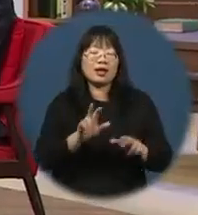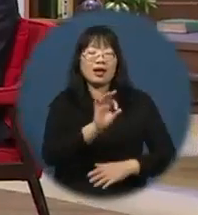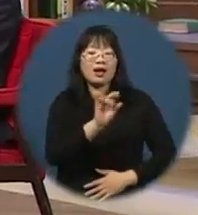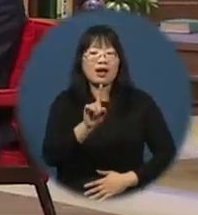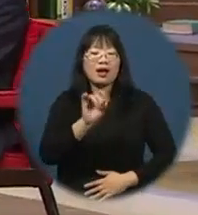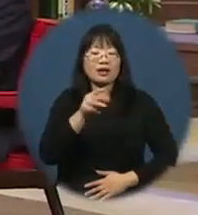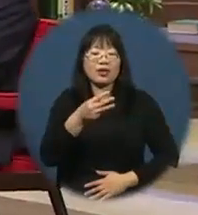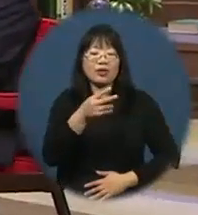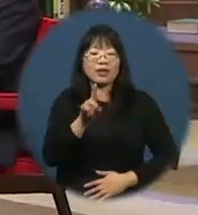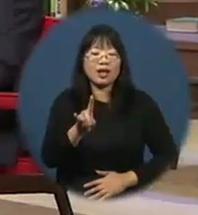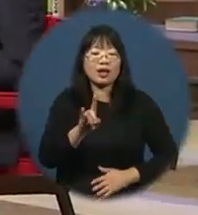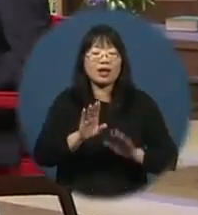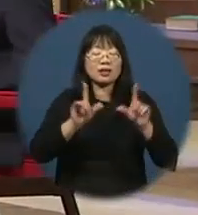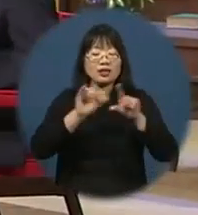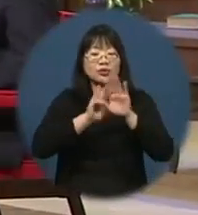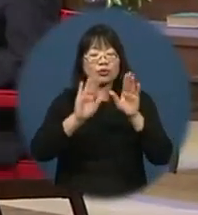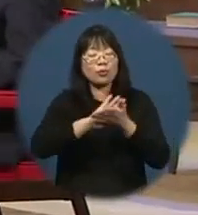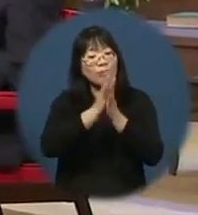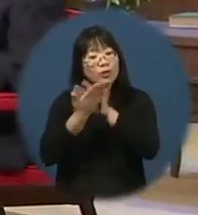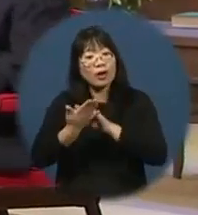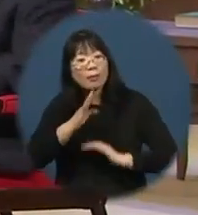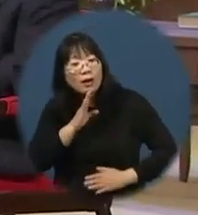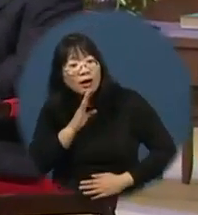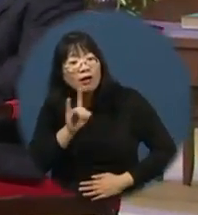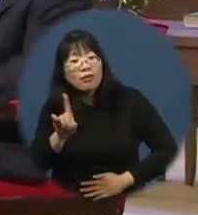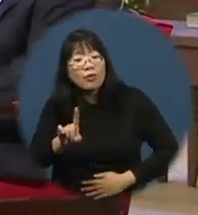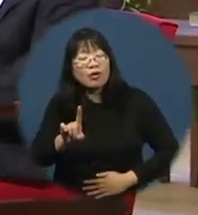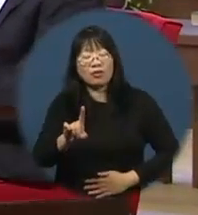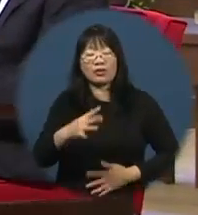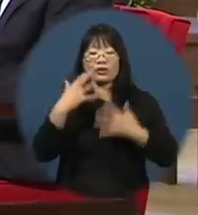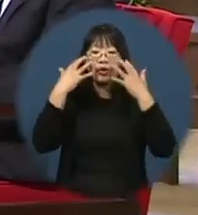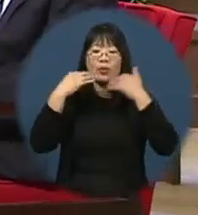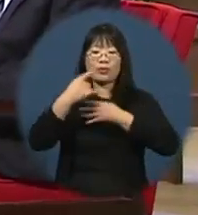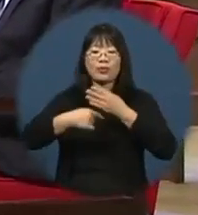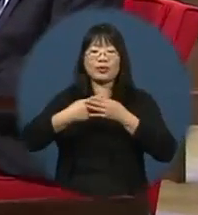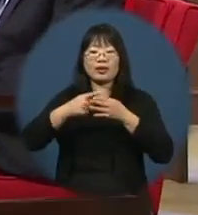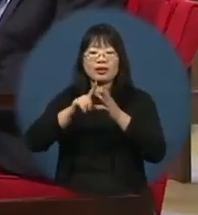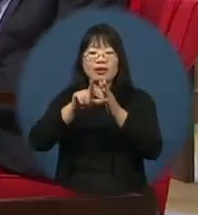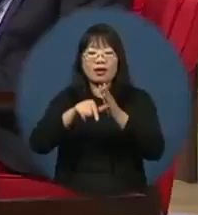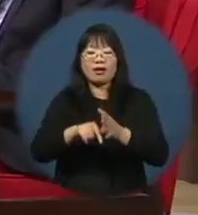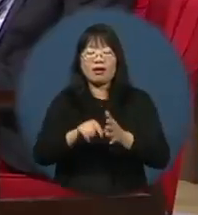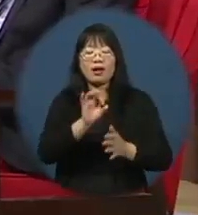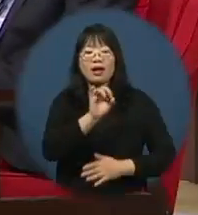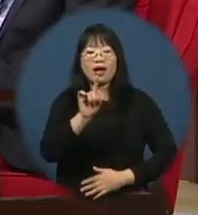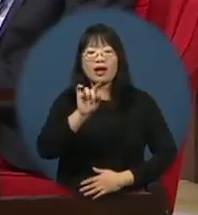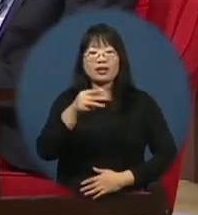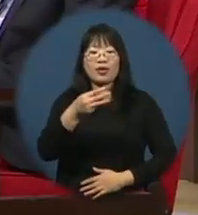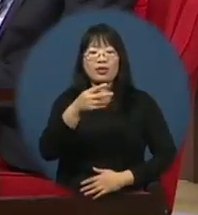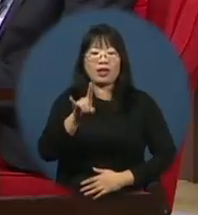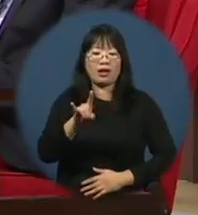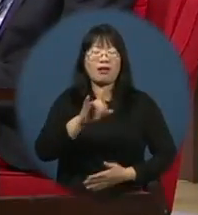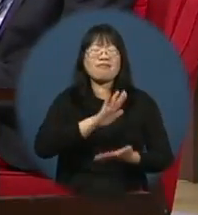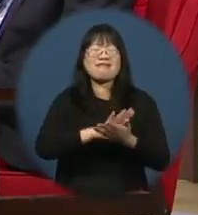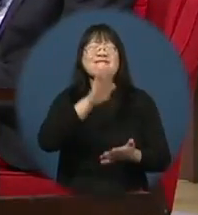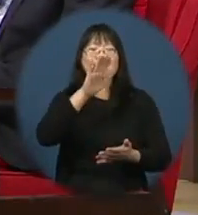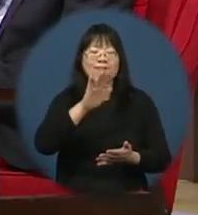겁니까? 아 일부 뭐 여름철에는 아열대 기후가 아닐까요?